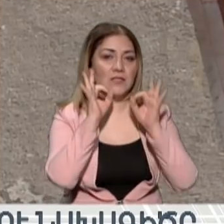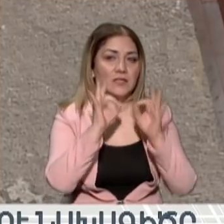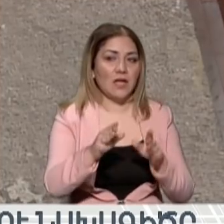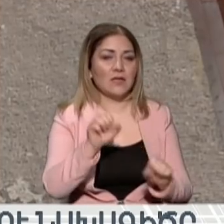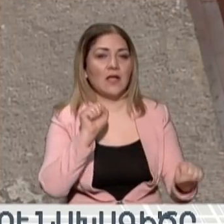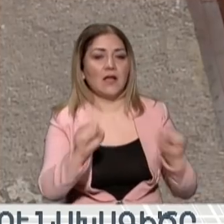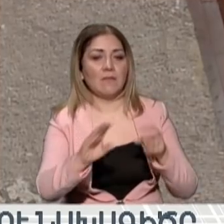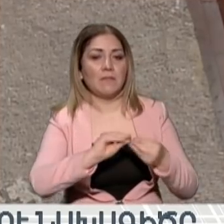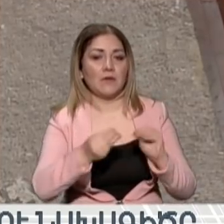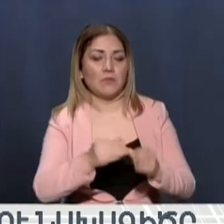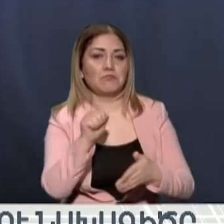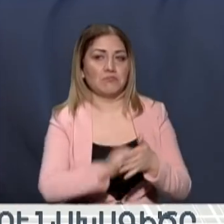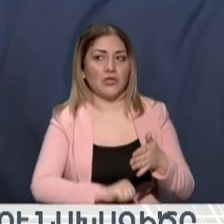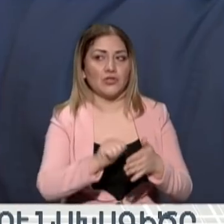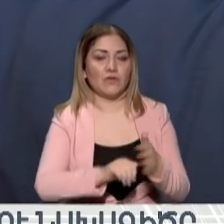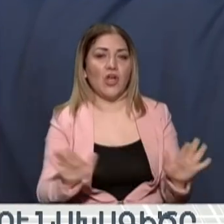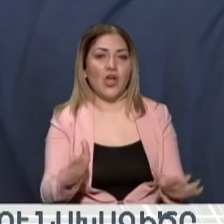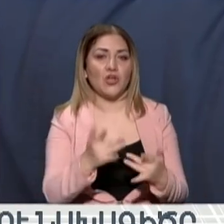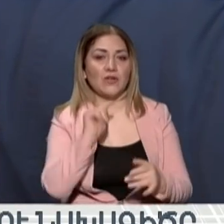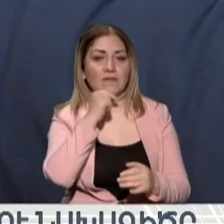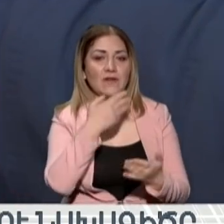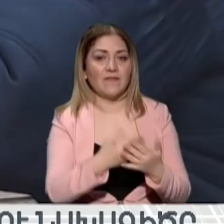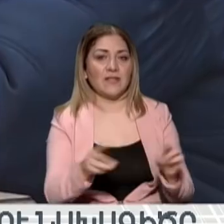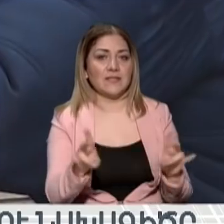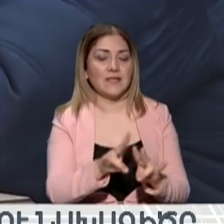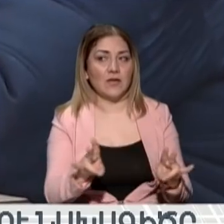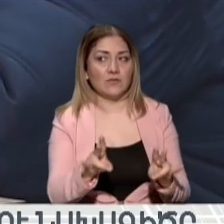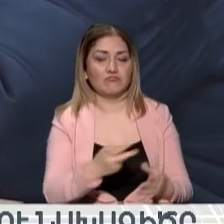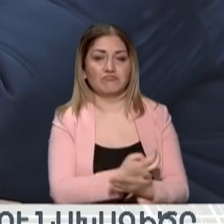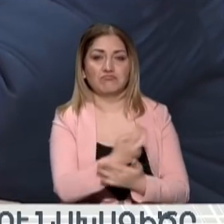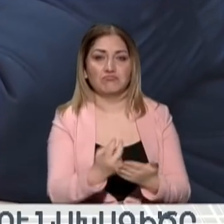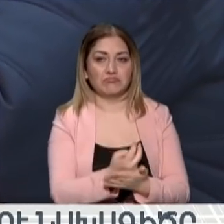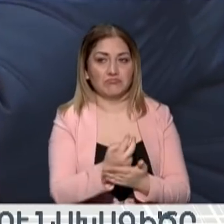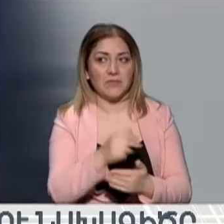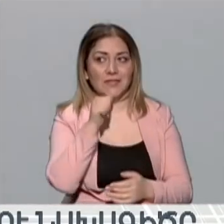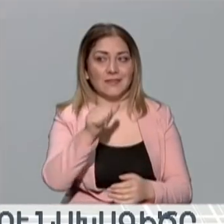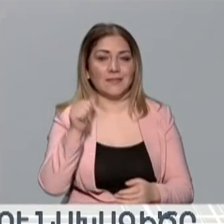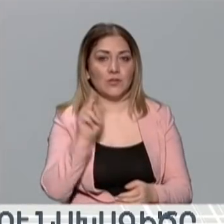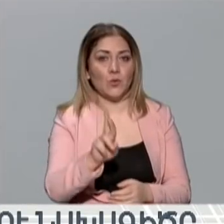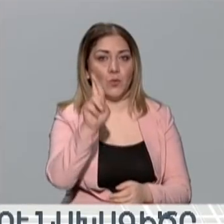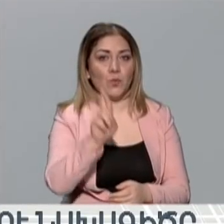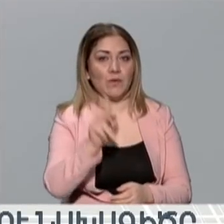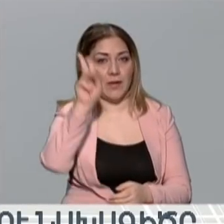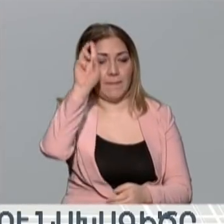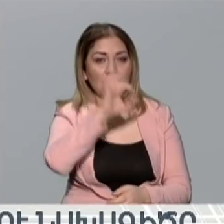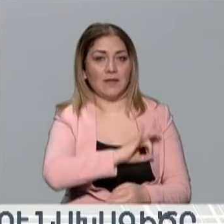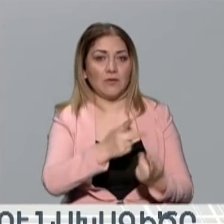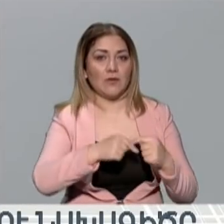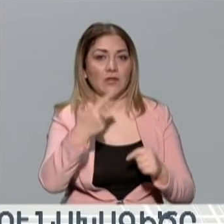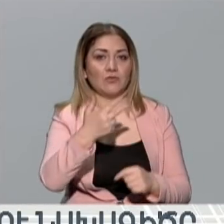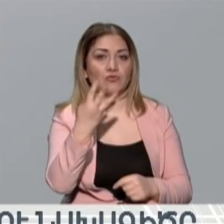ու կարգավորման խնդիրների պատճառով, հաշվել են ֆինանսների նախարարությունում։ Անհանգստացած են, նախորդ հունվարին ՊԵԿ-ում